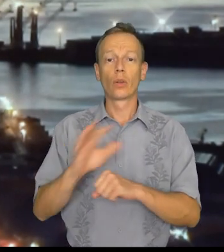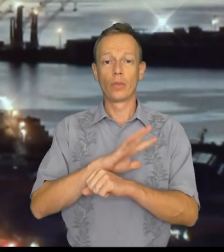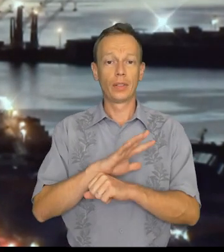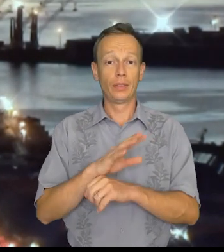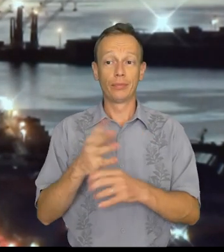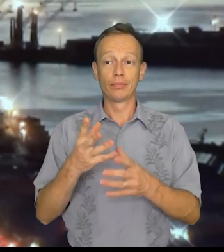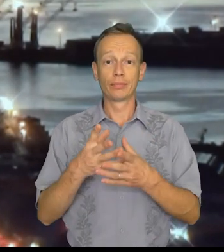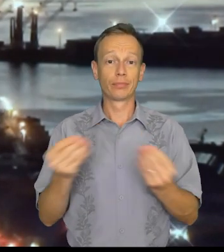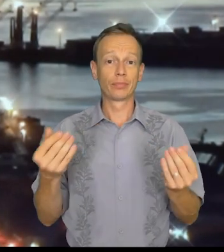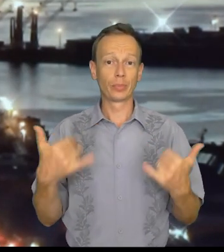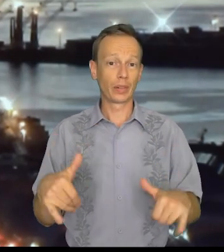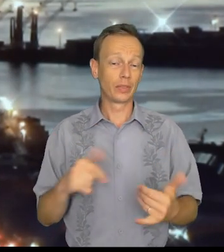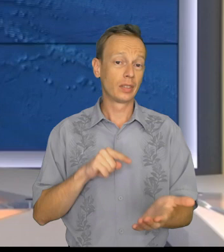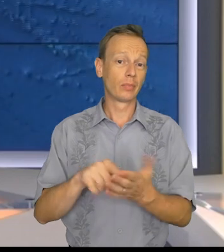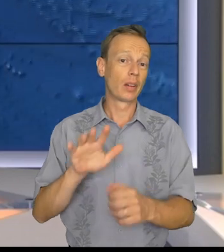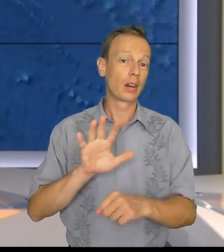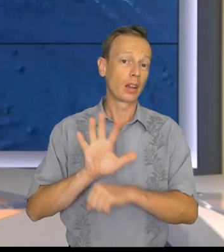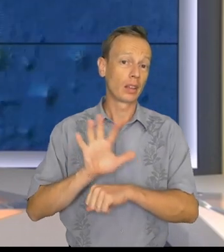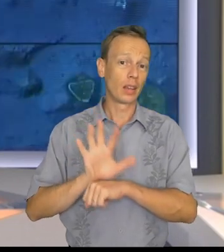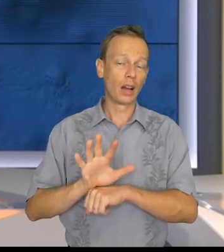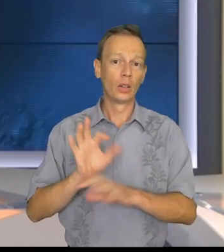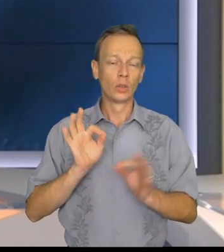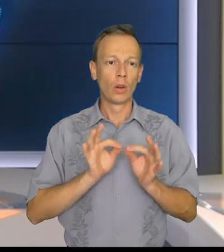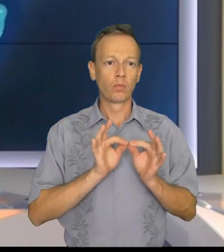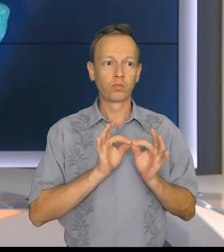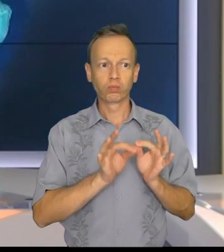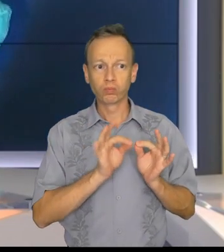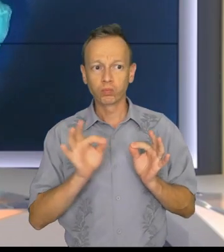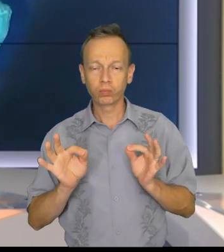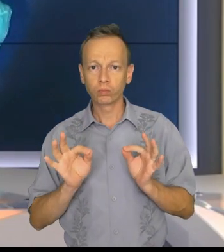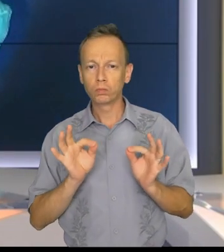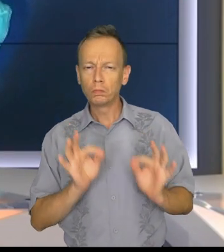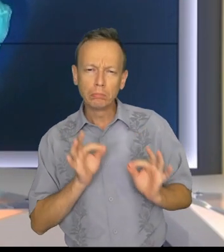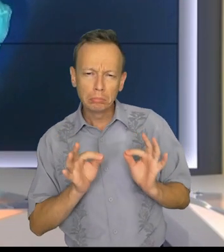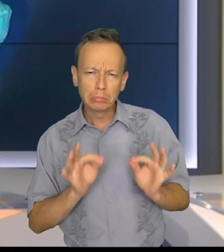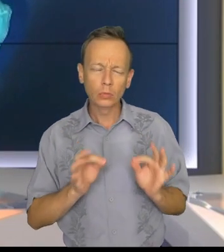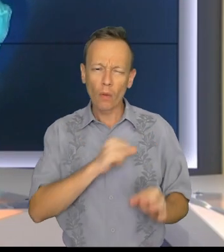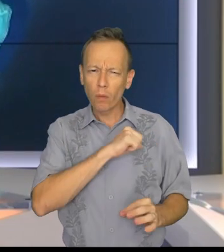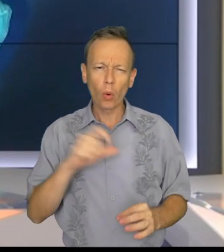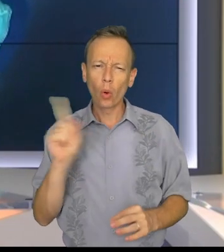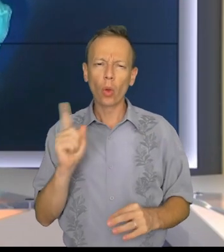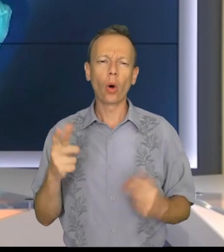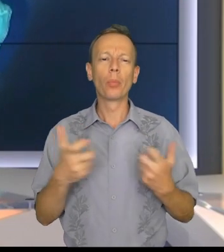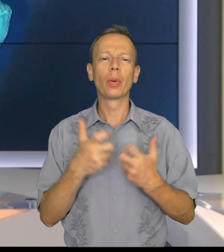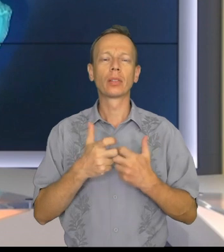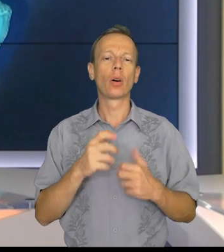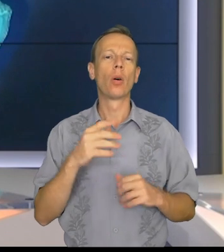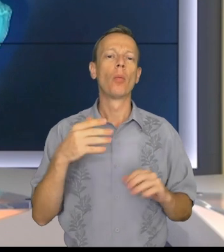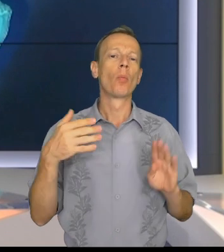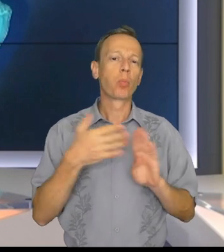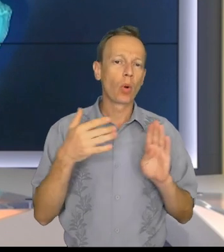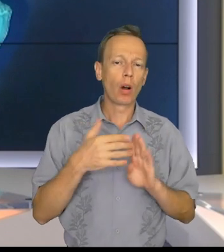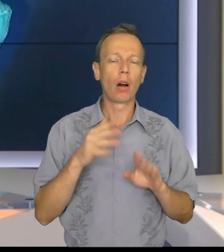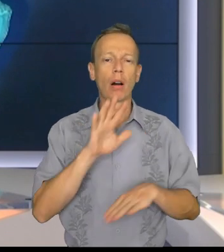à Raiatea, une contamination virale moindre observée aux îles sous le vent, en particulier sur l'île sacrée, Bora. Raiatea